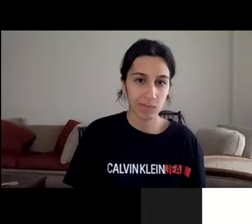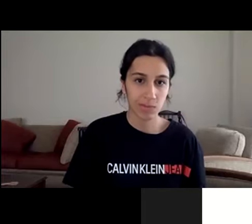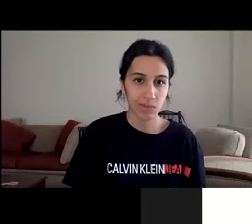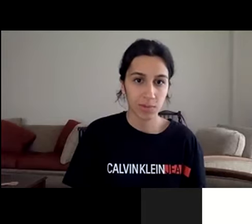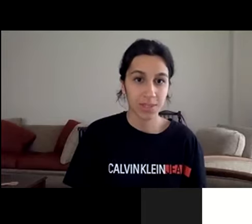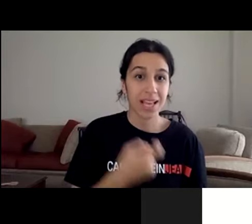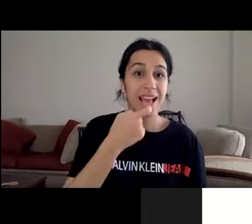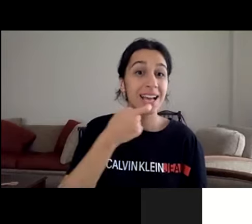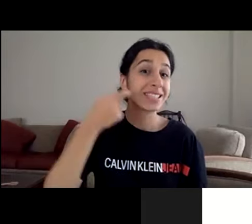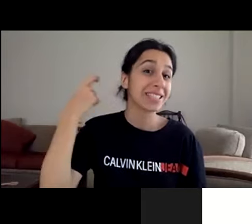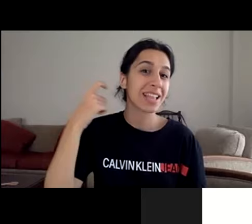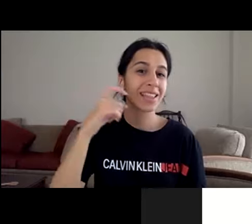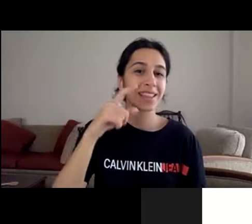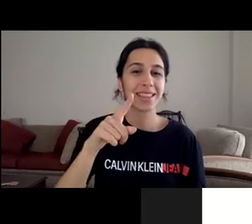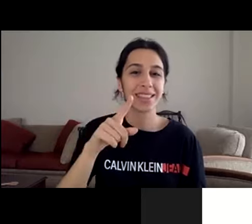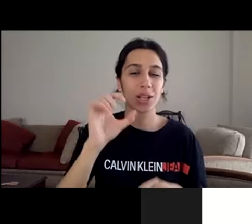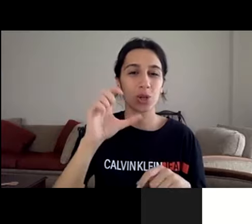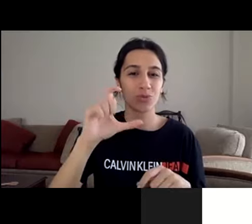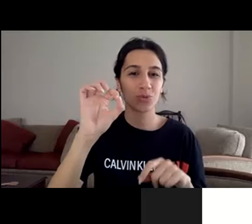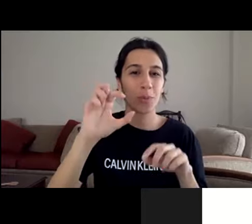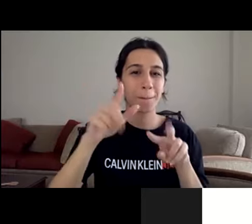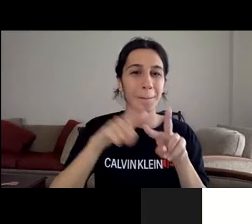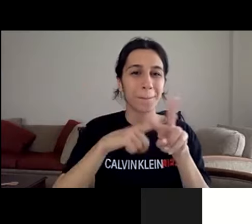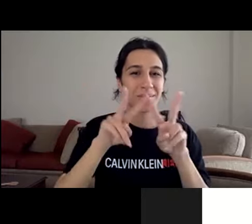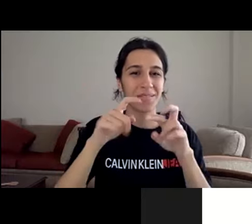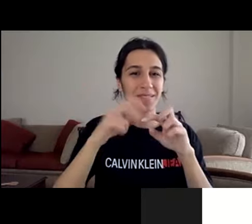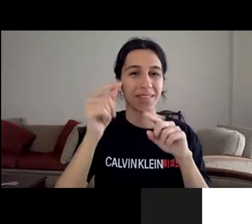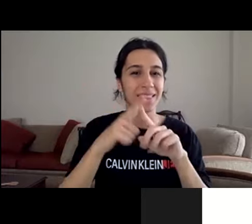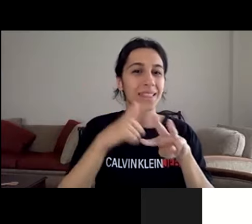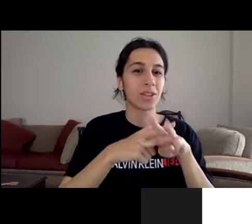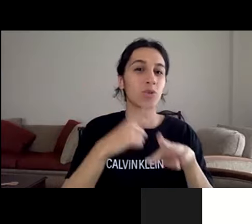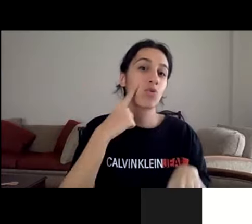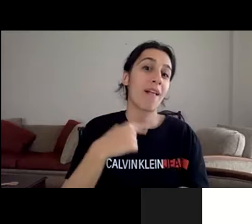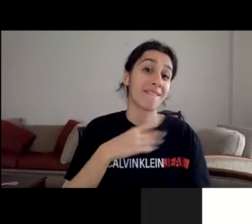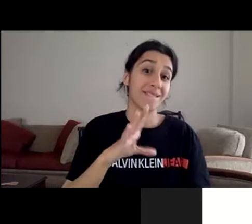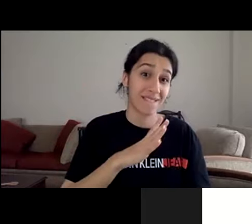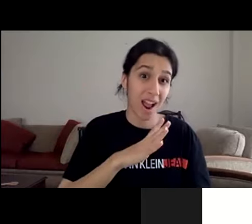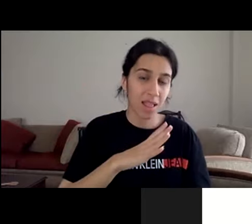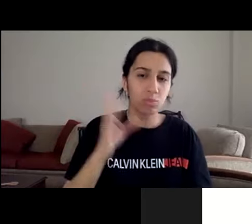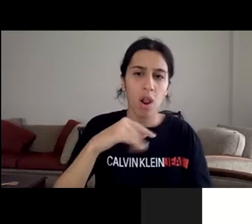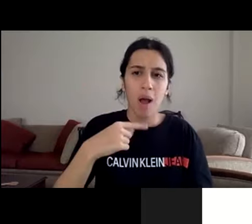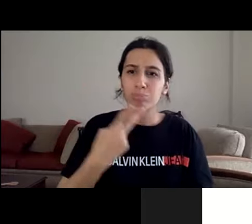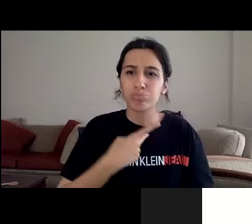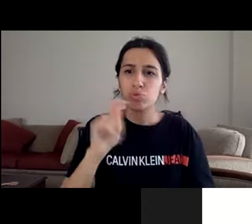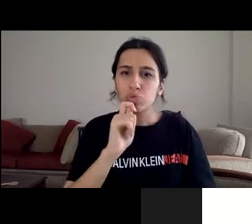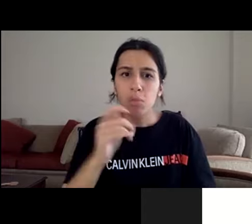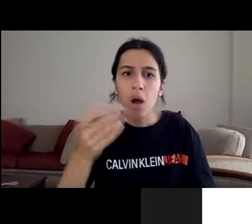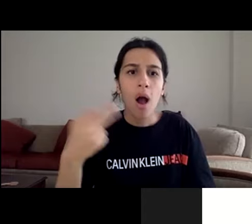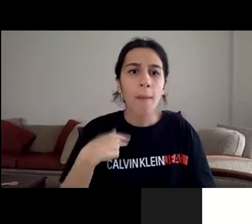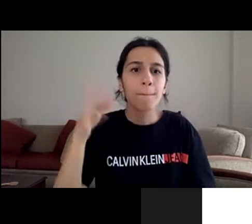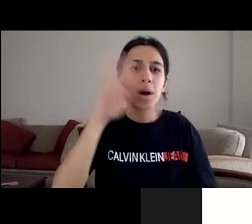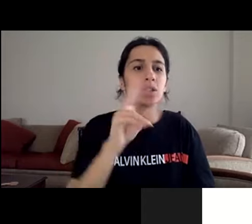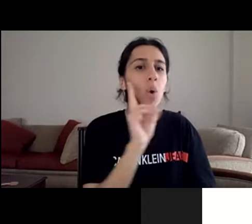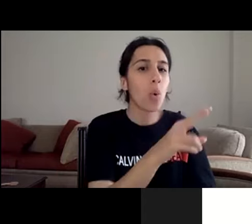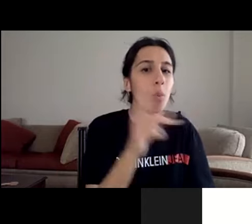eskiden copy left tarafındaydım ama daha sonra kendi slaytlarım benim karşıma başka yerlerde çıkıyor bana atıfta bulunulmadan.